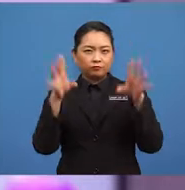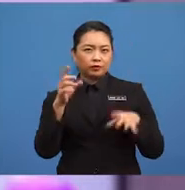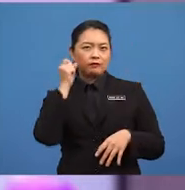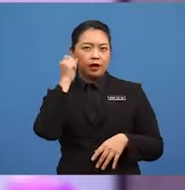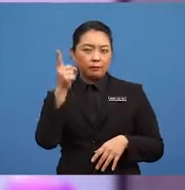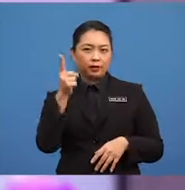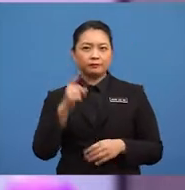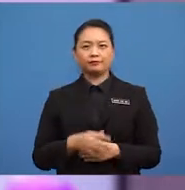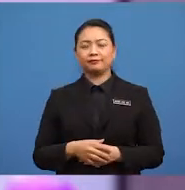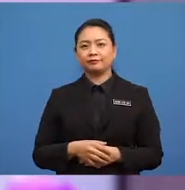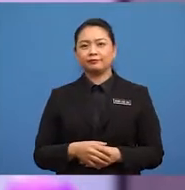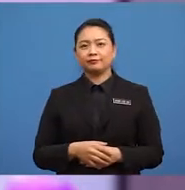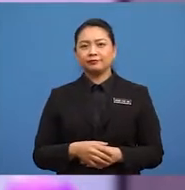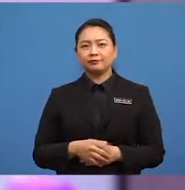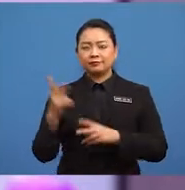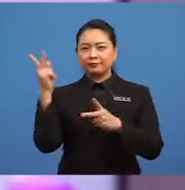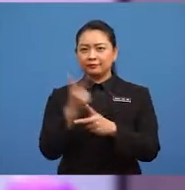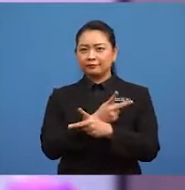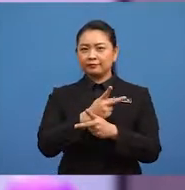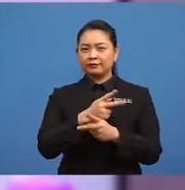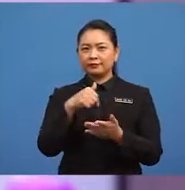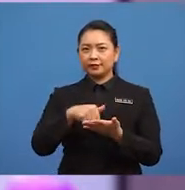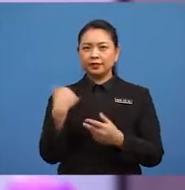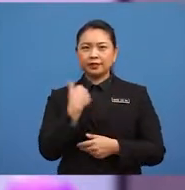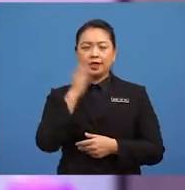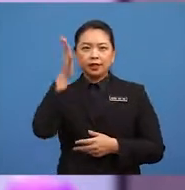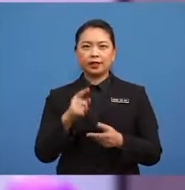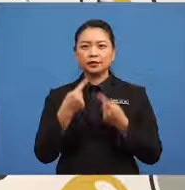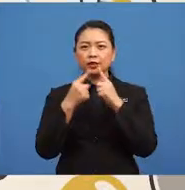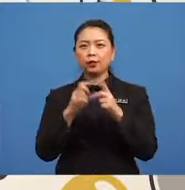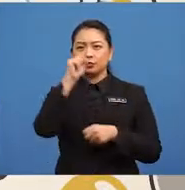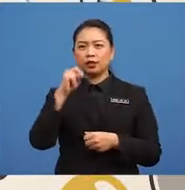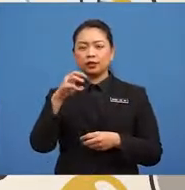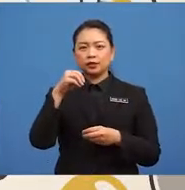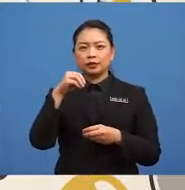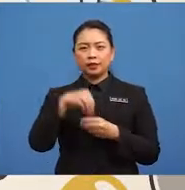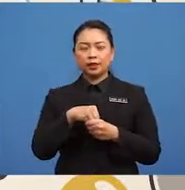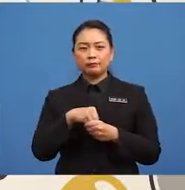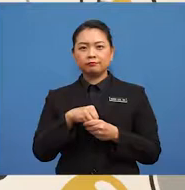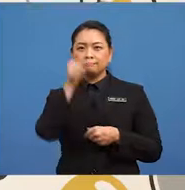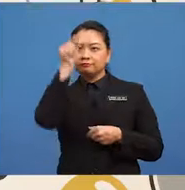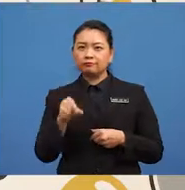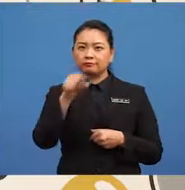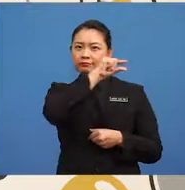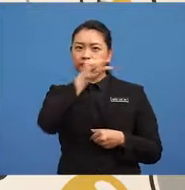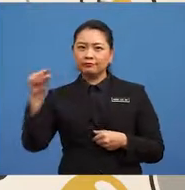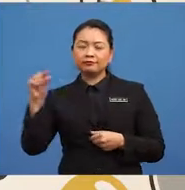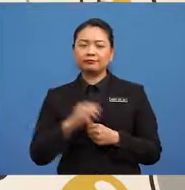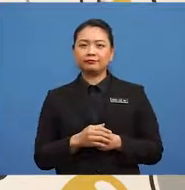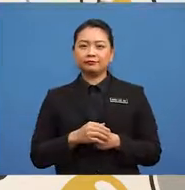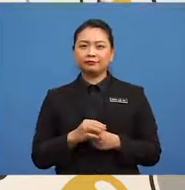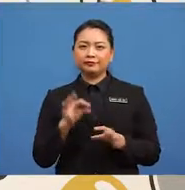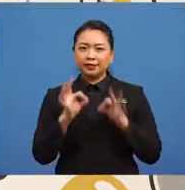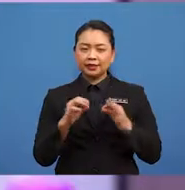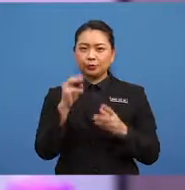tentang respirasi aerob. Kali ini kita akan menjawab soalan dalam bentuk teka silang kata pula. Jika murid-murid